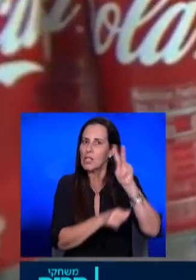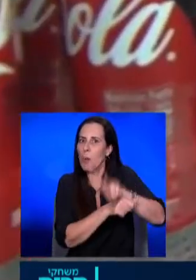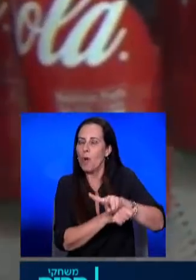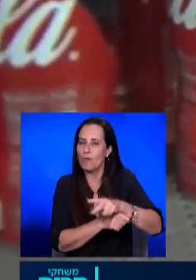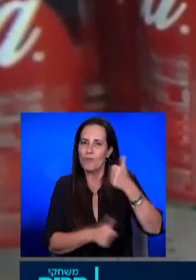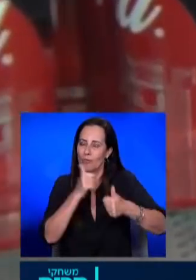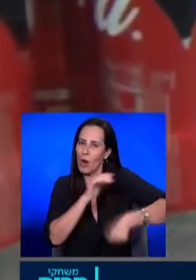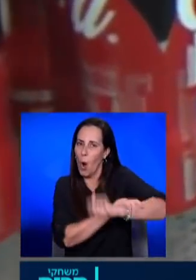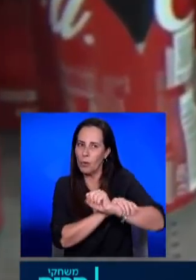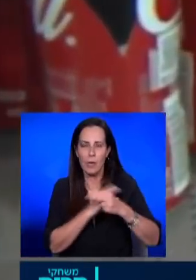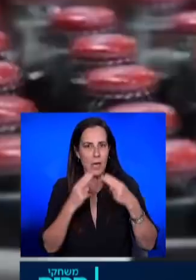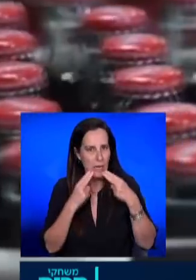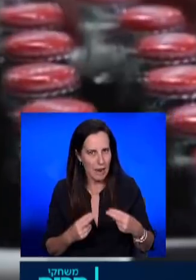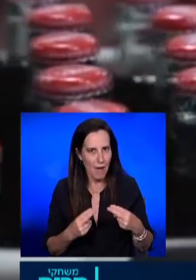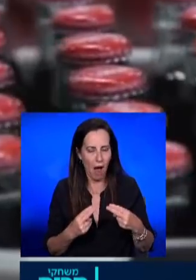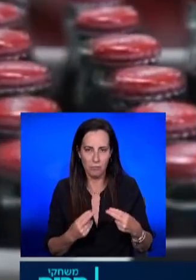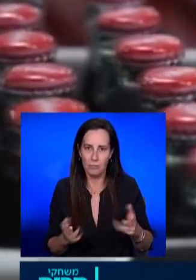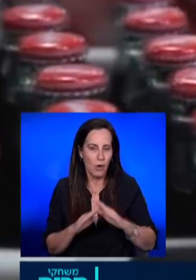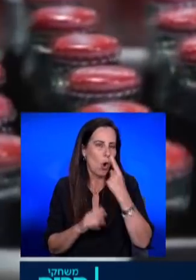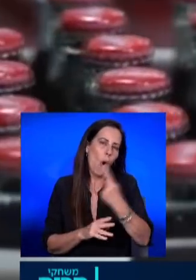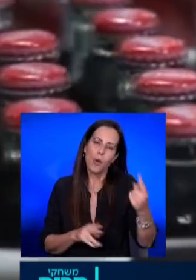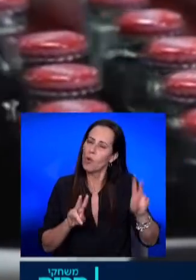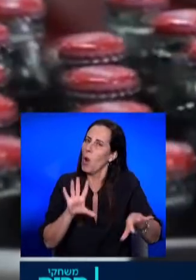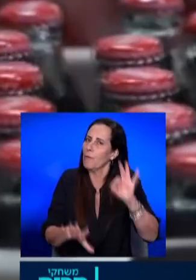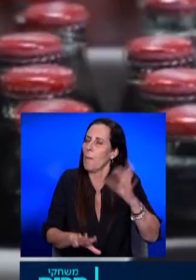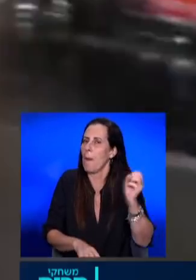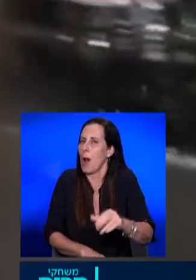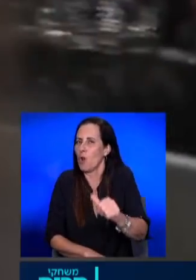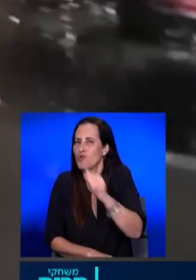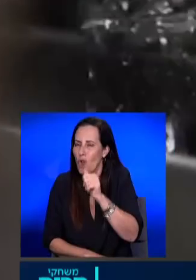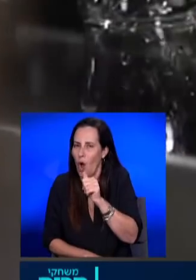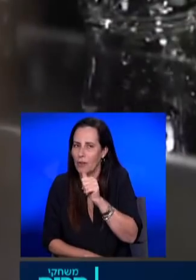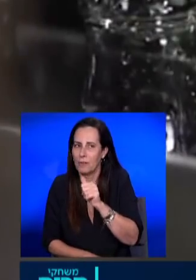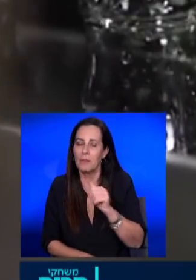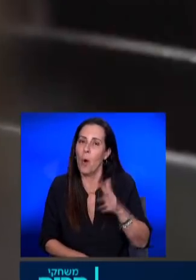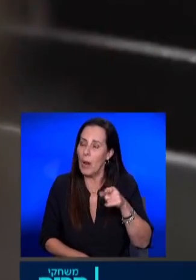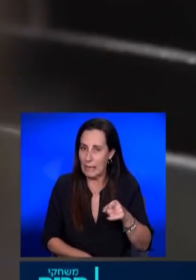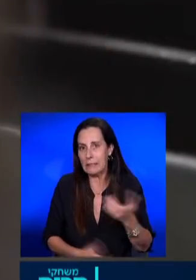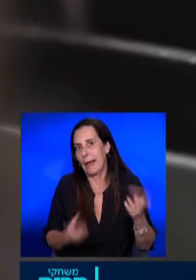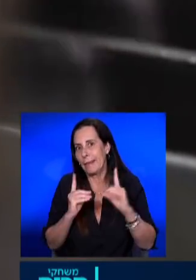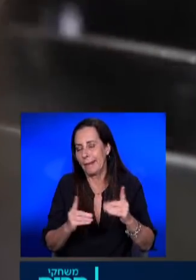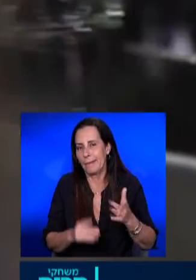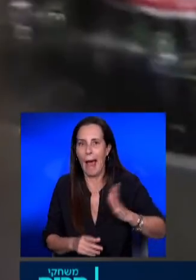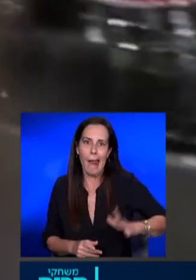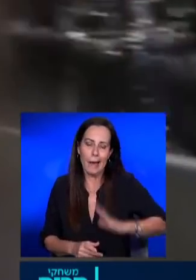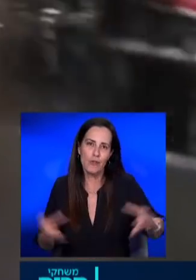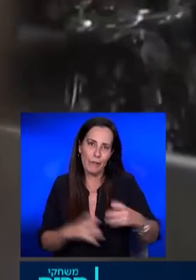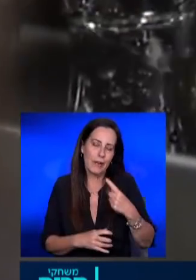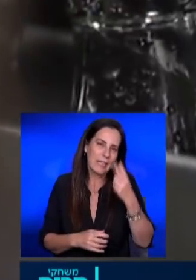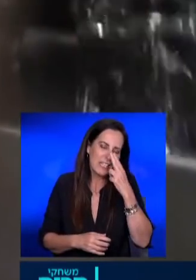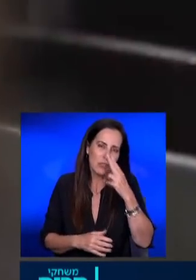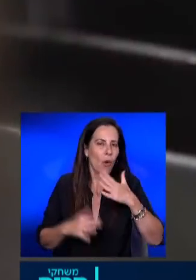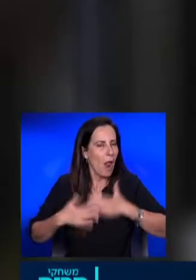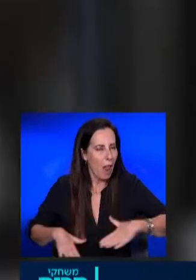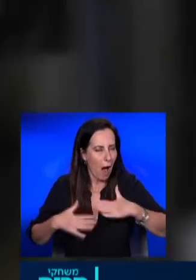היורו, הגיבה מצידה שכל אחד יכול לבחור מה בא לו לשתות. כנראה שזו הדרך האלגנטית של החברה לנסות להרגיע